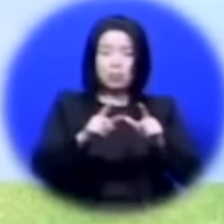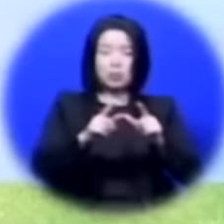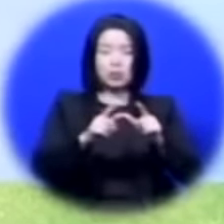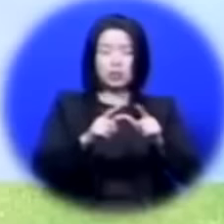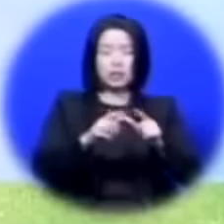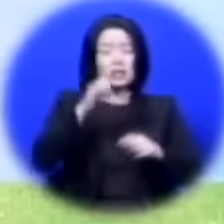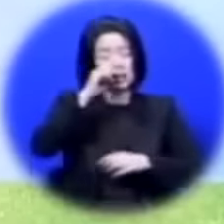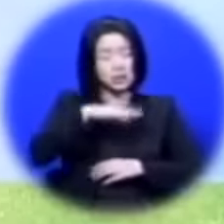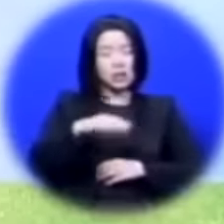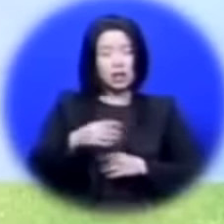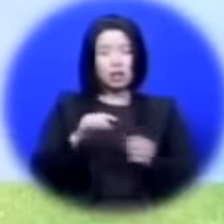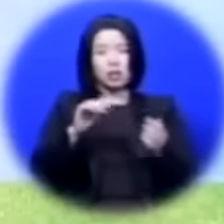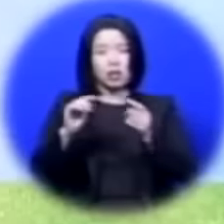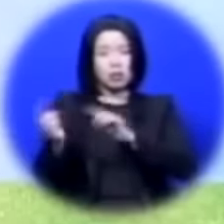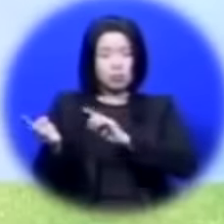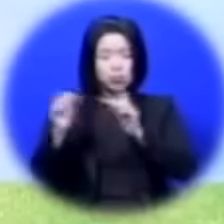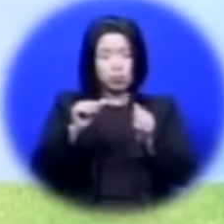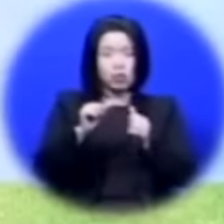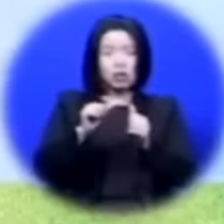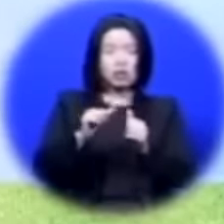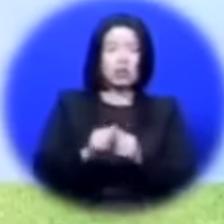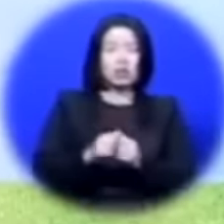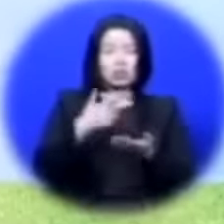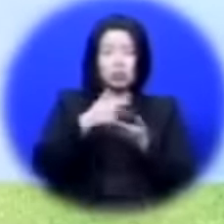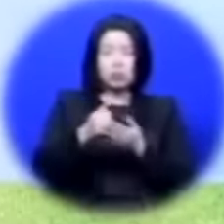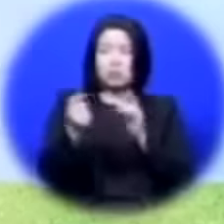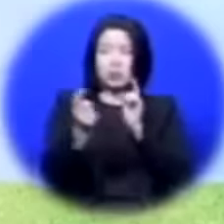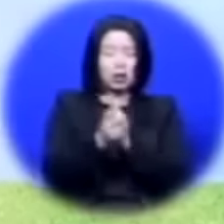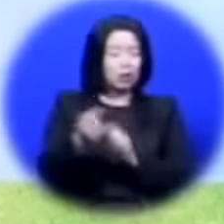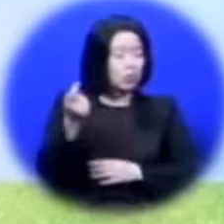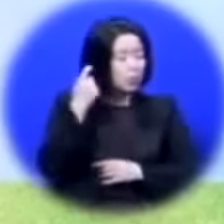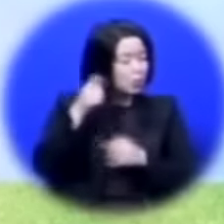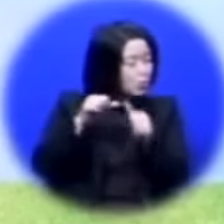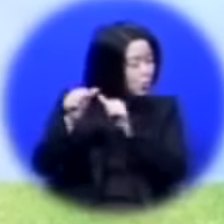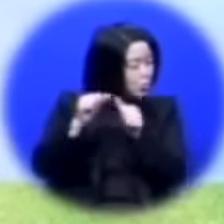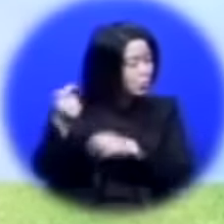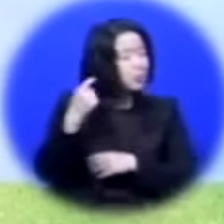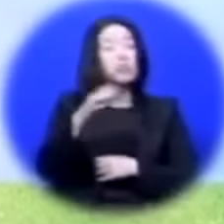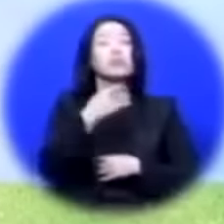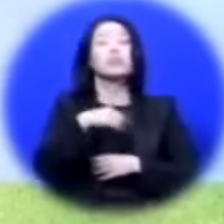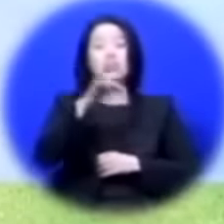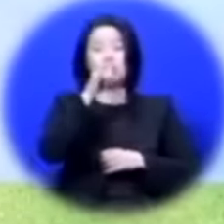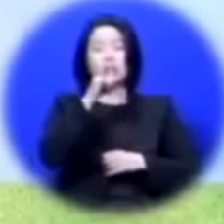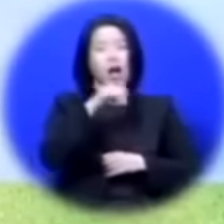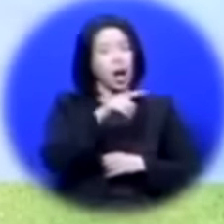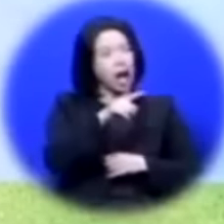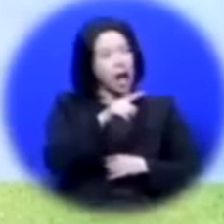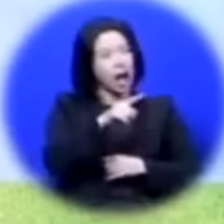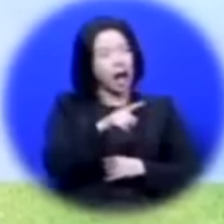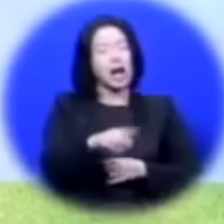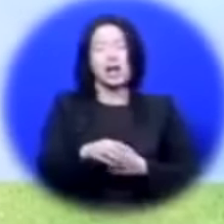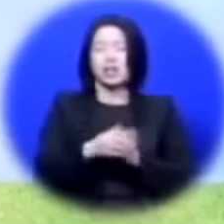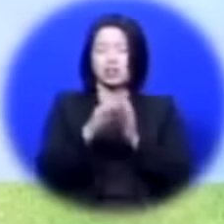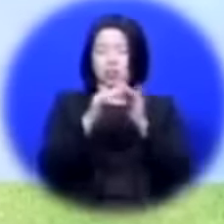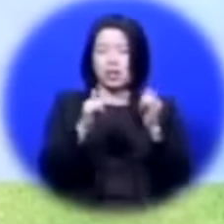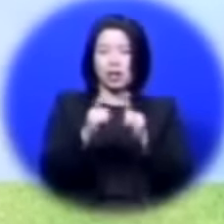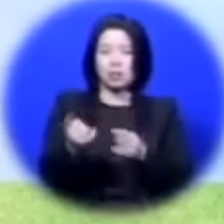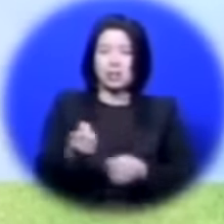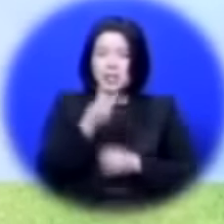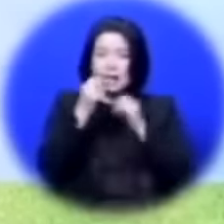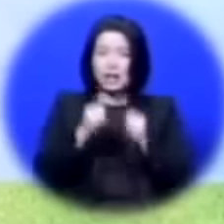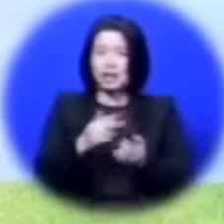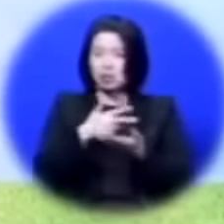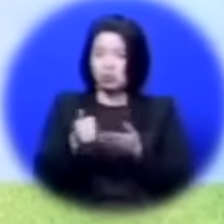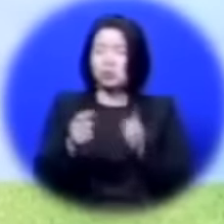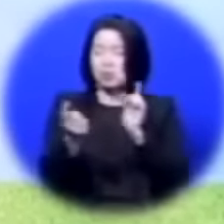부활의 주님을 만났던 사람에 대해서 소문을들은게 있어요 아 저분은 살아계신 주님을 만났대